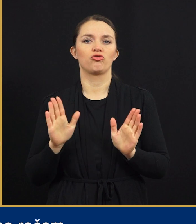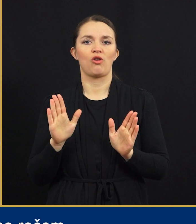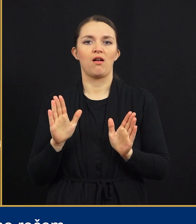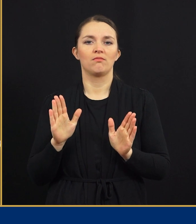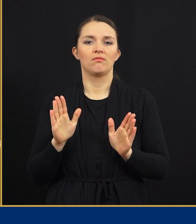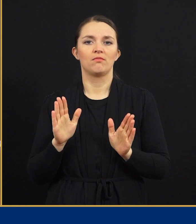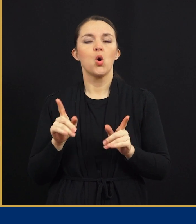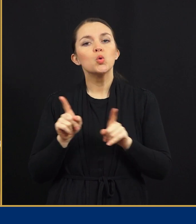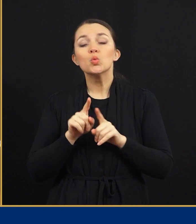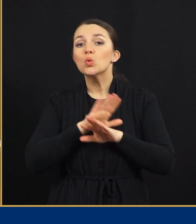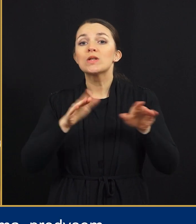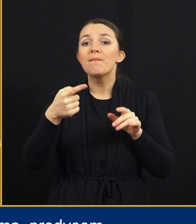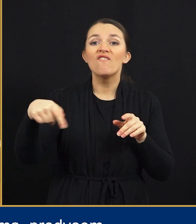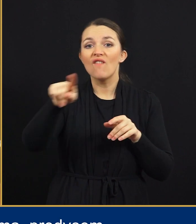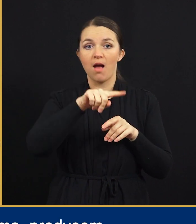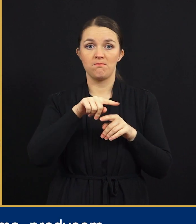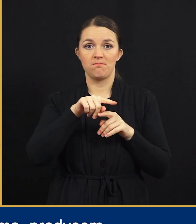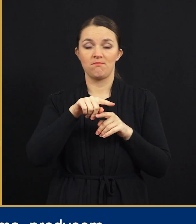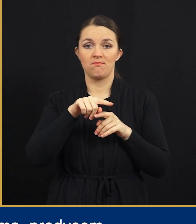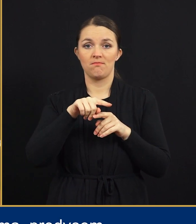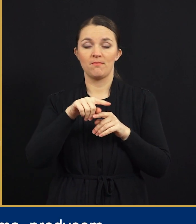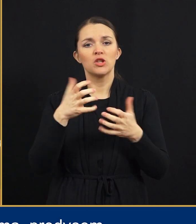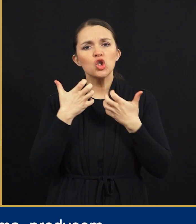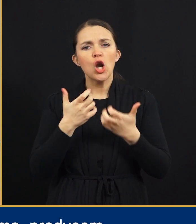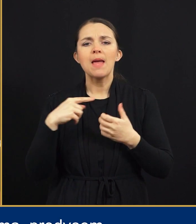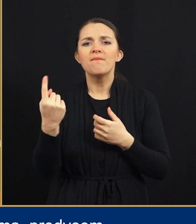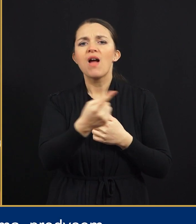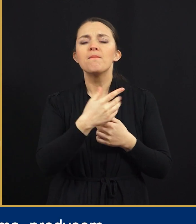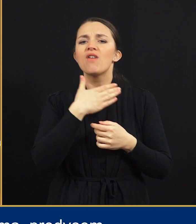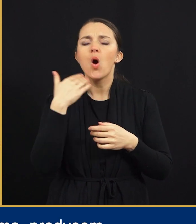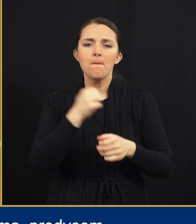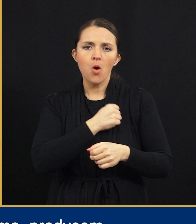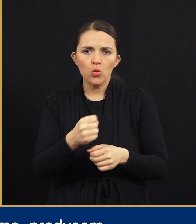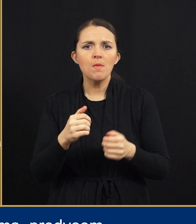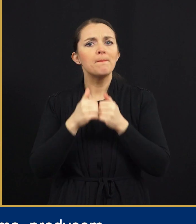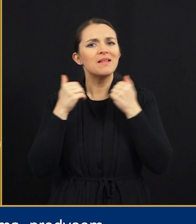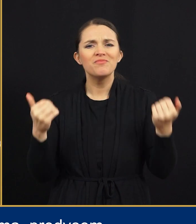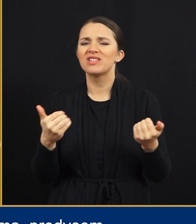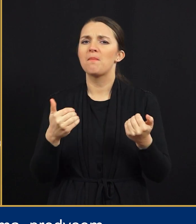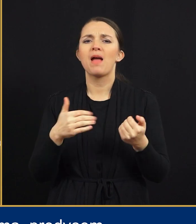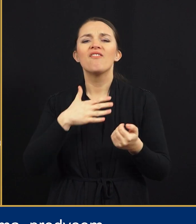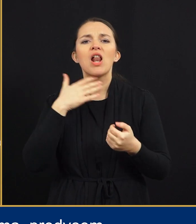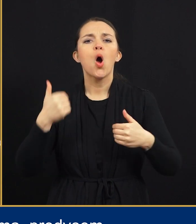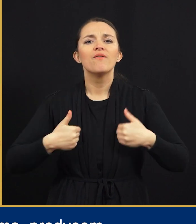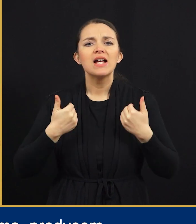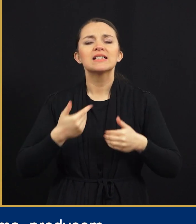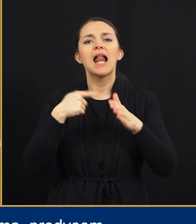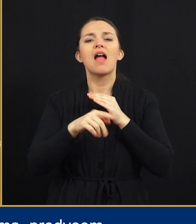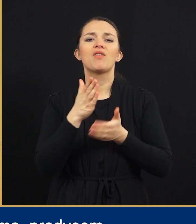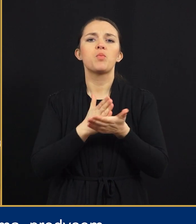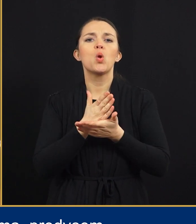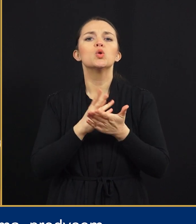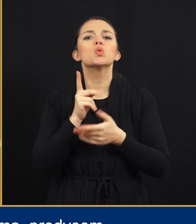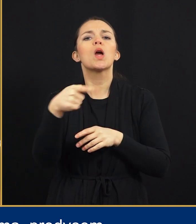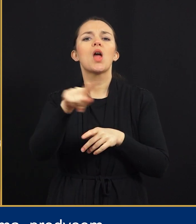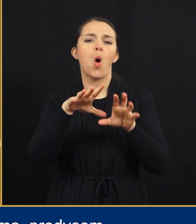Nataša. Tudi vsem vam želim veliko poguma, predvsem pa veliko veselja v poklicu,